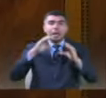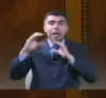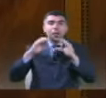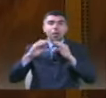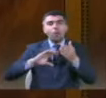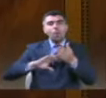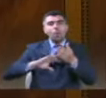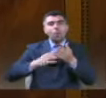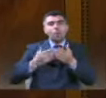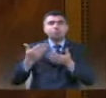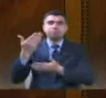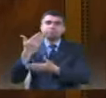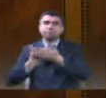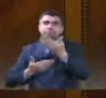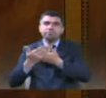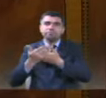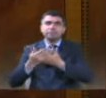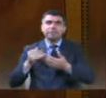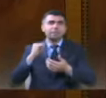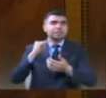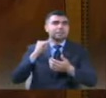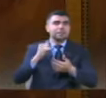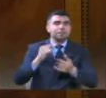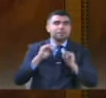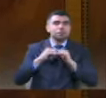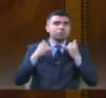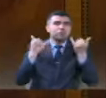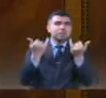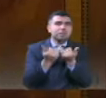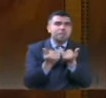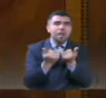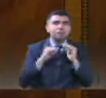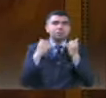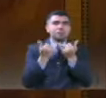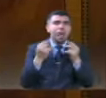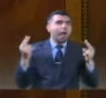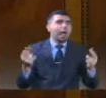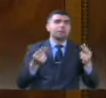حول القضايا المطروحة، وأضحت الجلسات مجرد جلسات واجتماعات فقط.